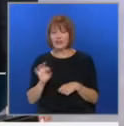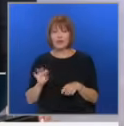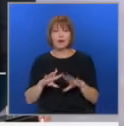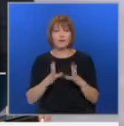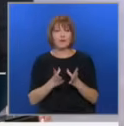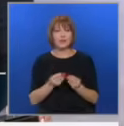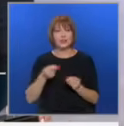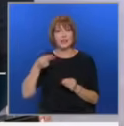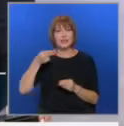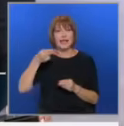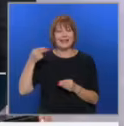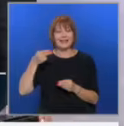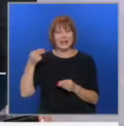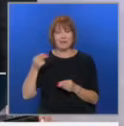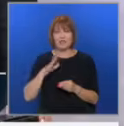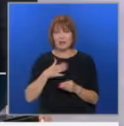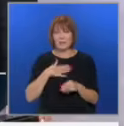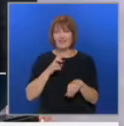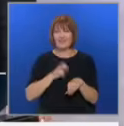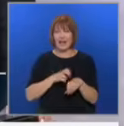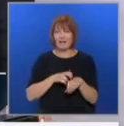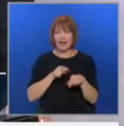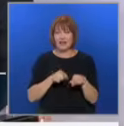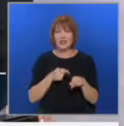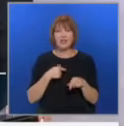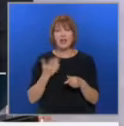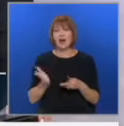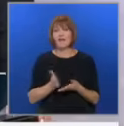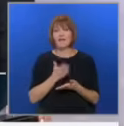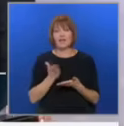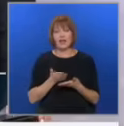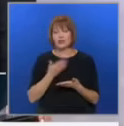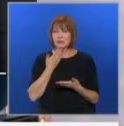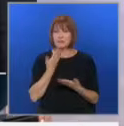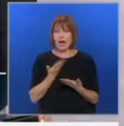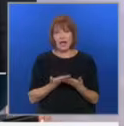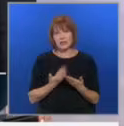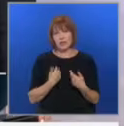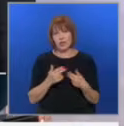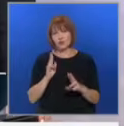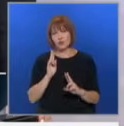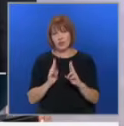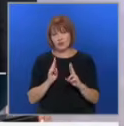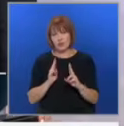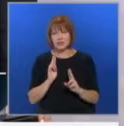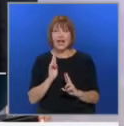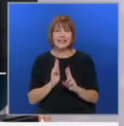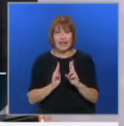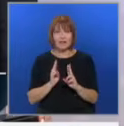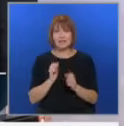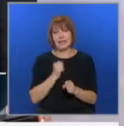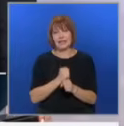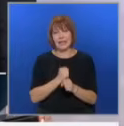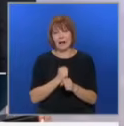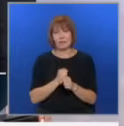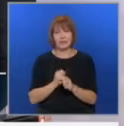тези теми, които се съдържат в декларацията на практика, ние вече сме изразили нашето съгласие и желание за съвместна работа. И